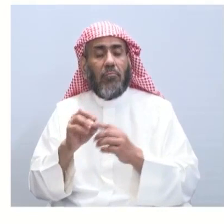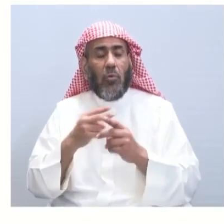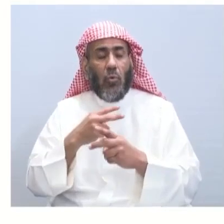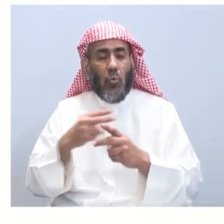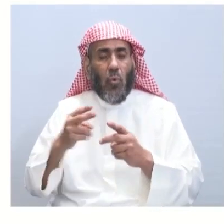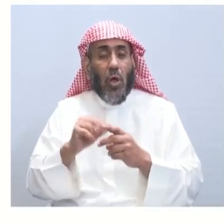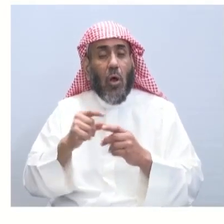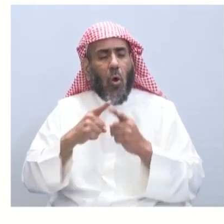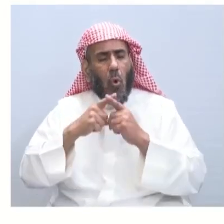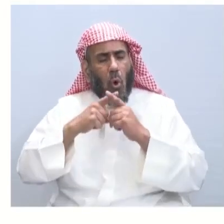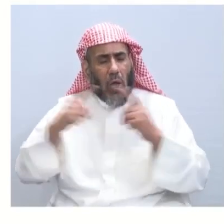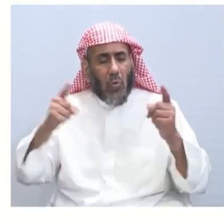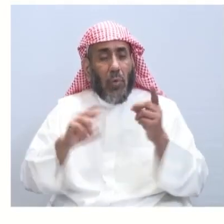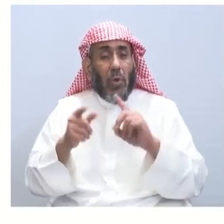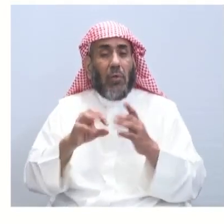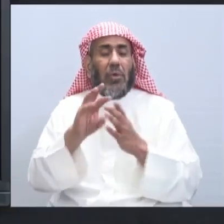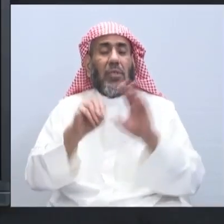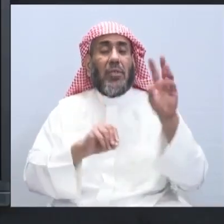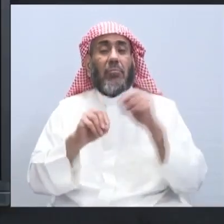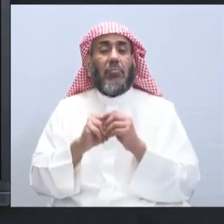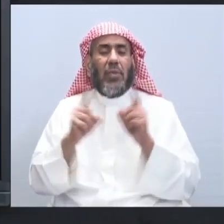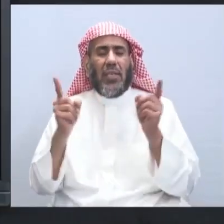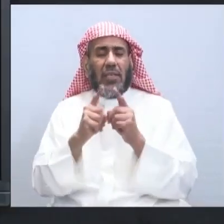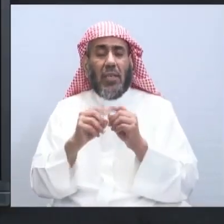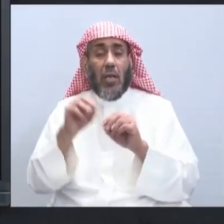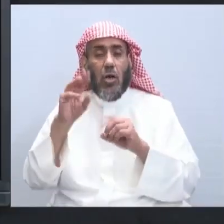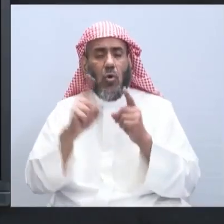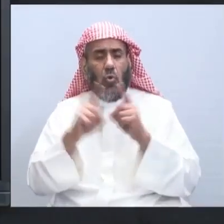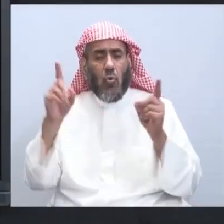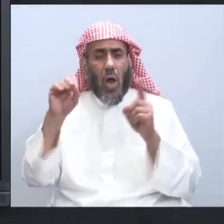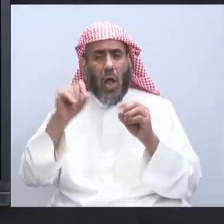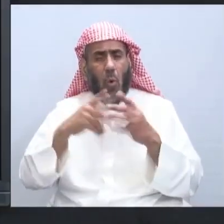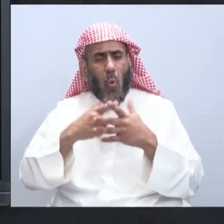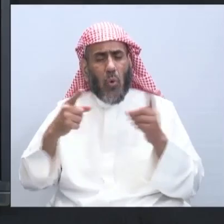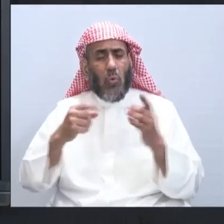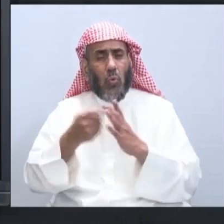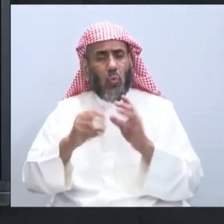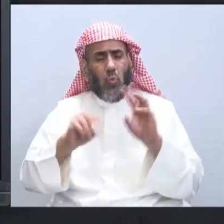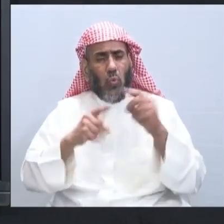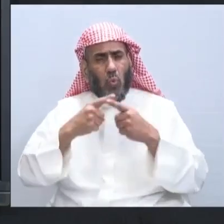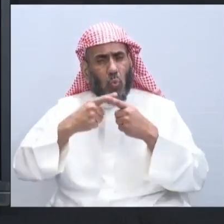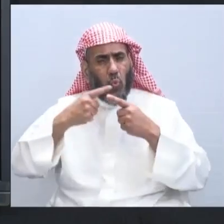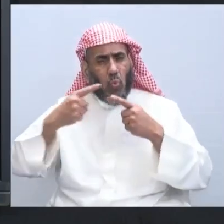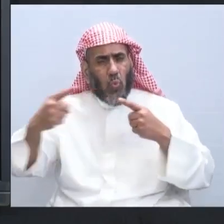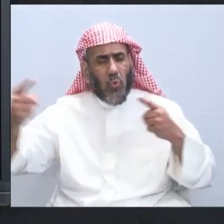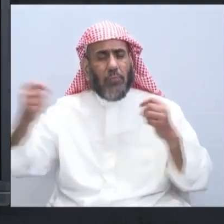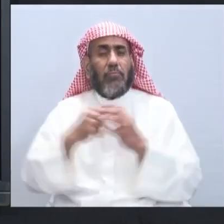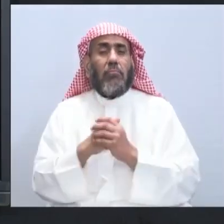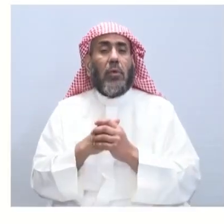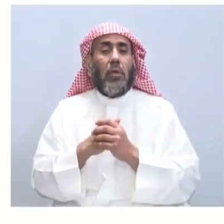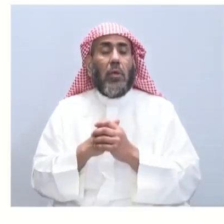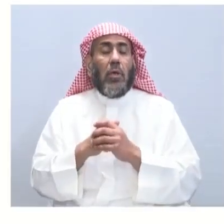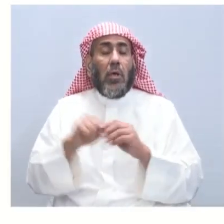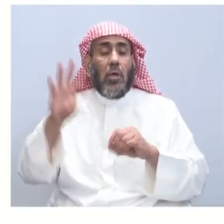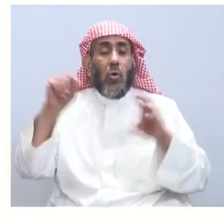الروايه التي هي اطول مقارنه بالقصه القصيره الروايه اطول وتكون يعني تمتد فتره طويله زمنيه طويله